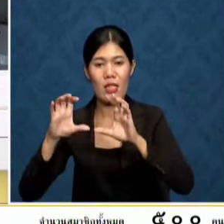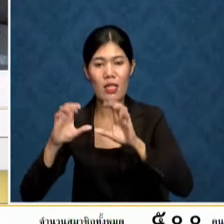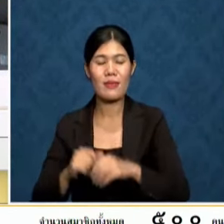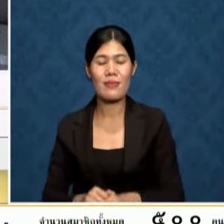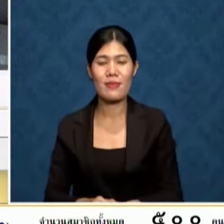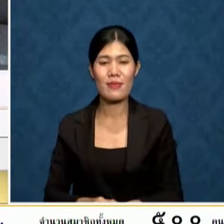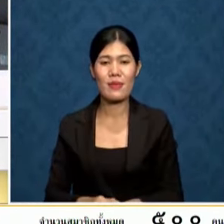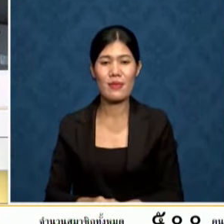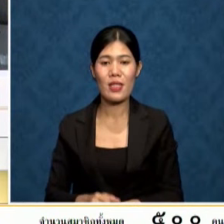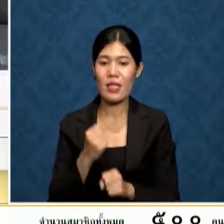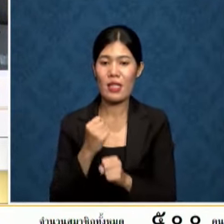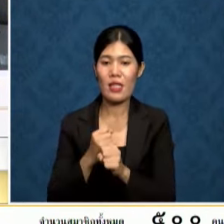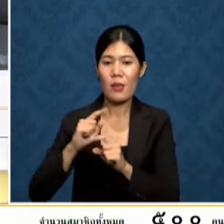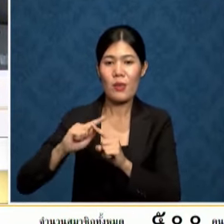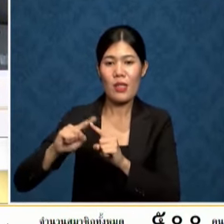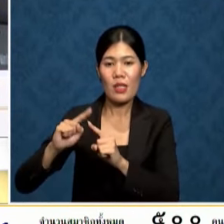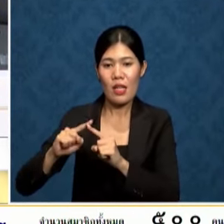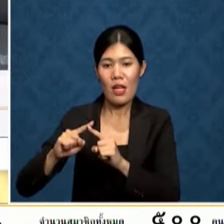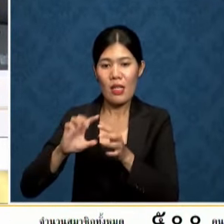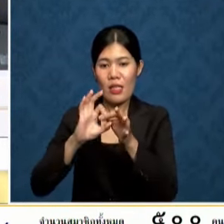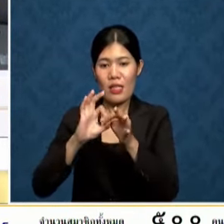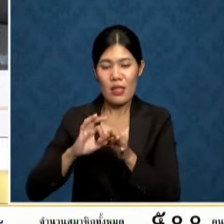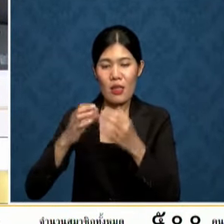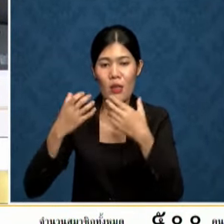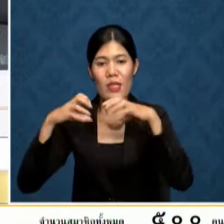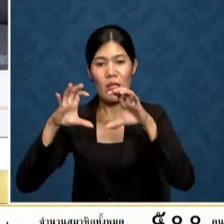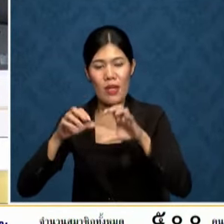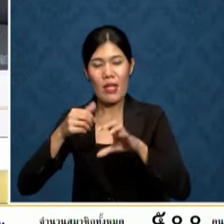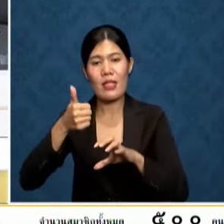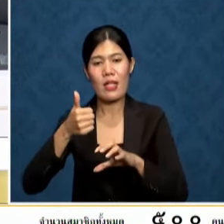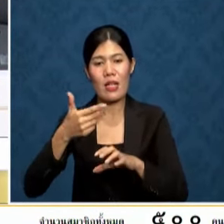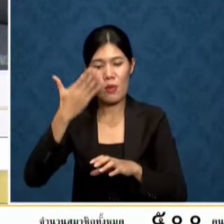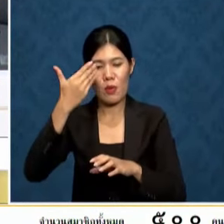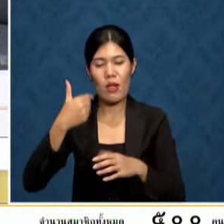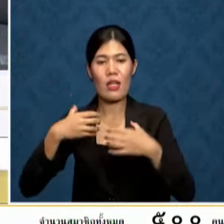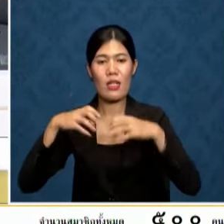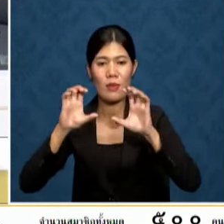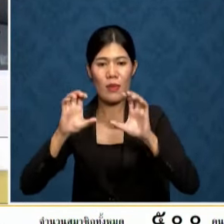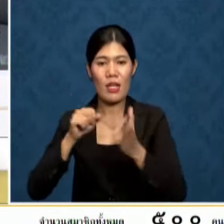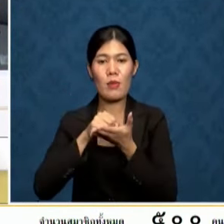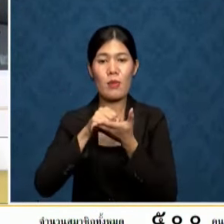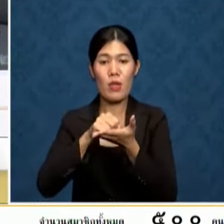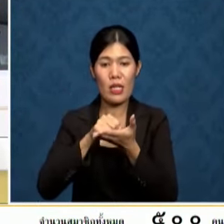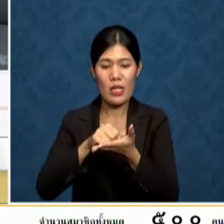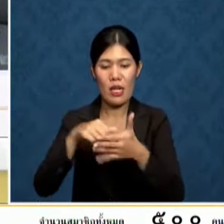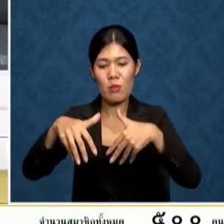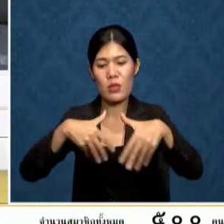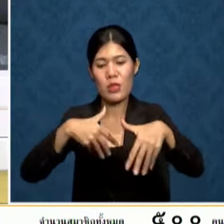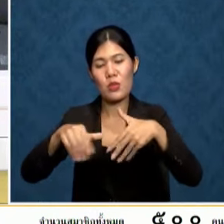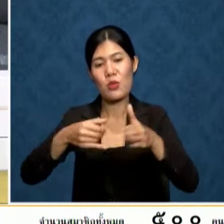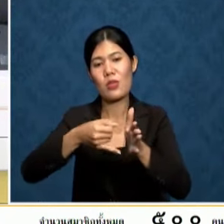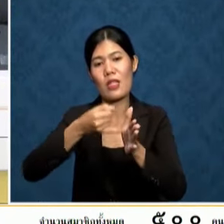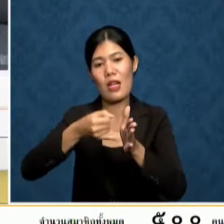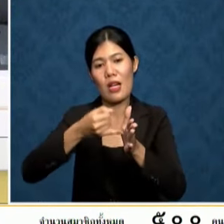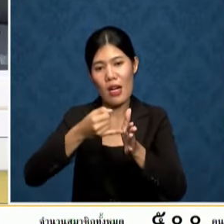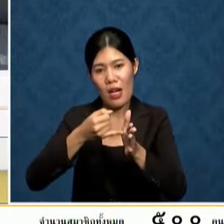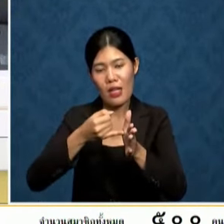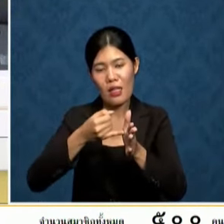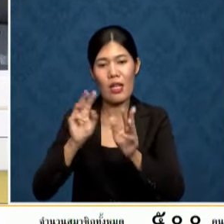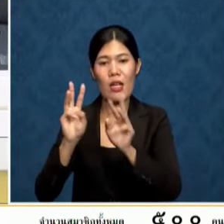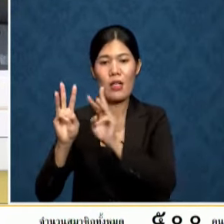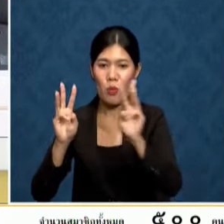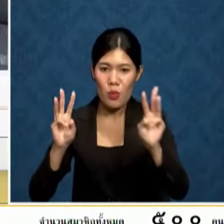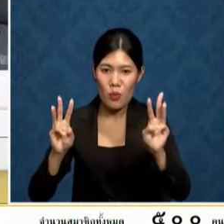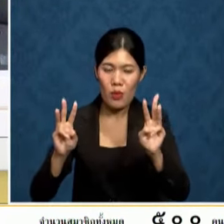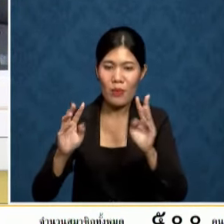ง่ายขึ้นเนื่องจากสามารถให้บริการหลากหลายกับประชาชนผ่านช่องทางทางอผ่านช่องทางออนไลน์ซึ่งจะทำ